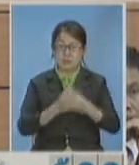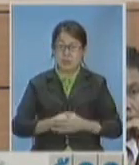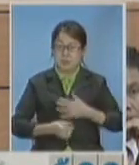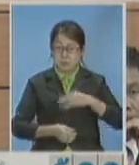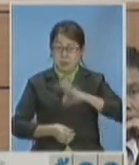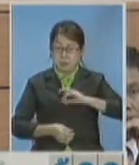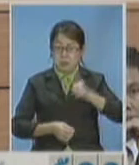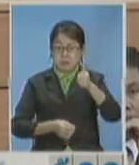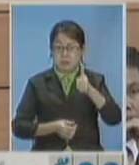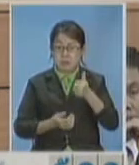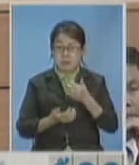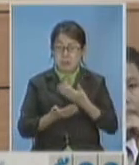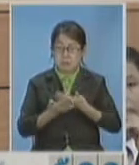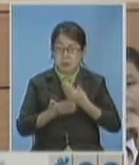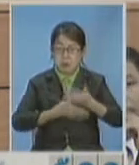ครับ